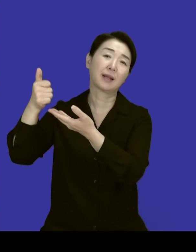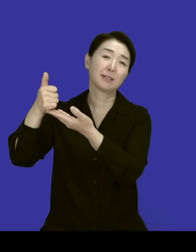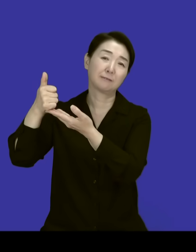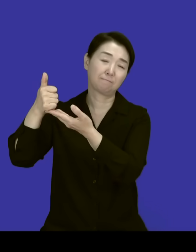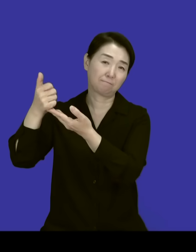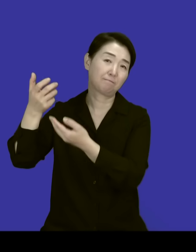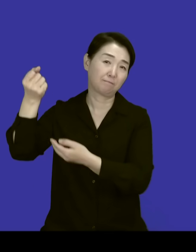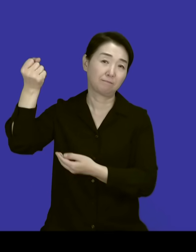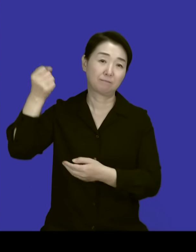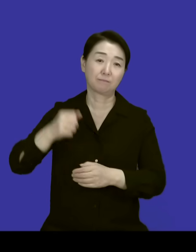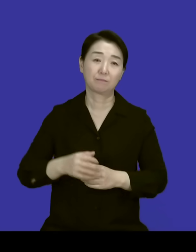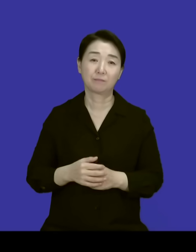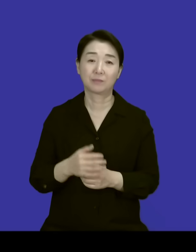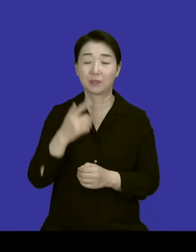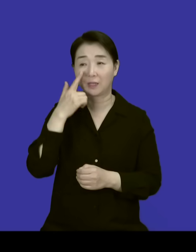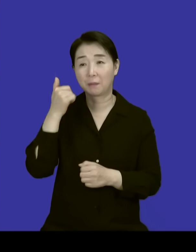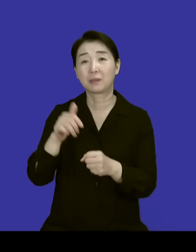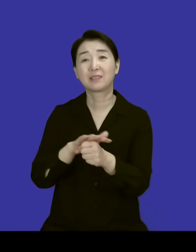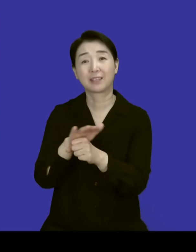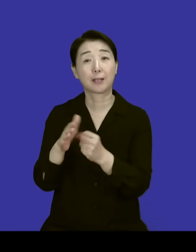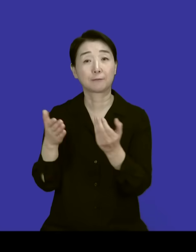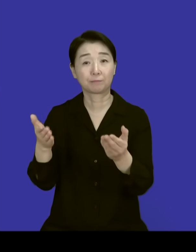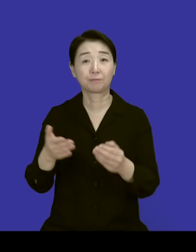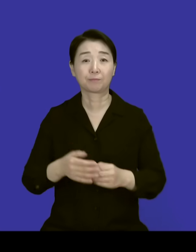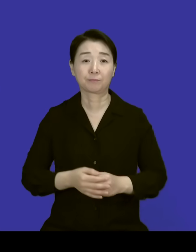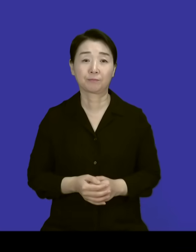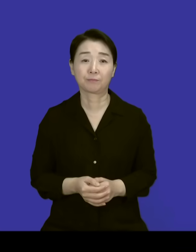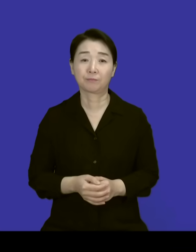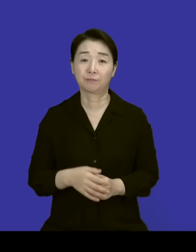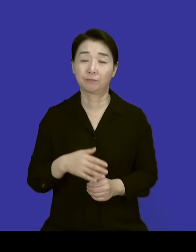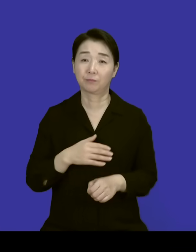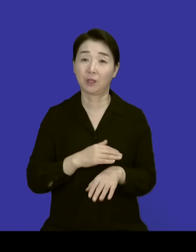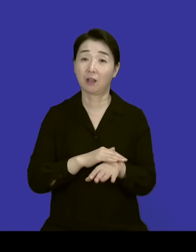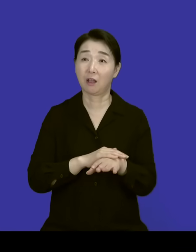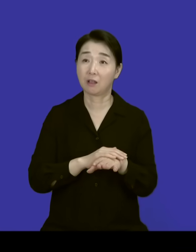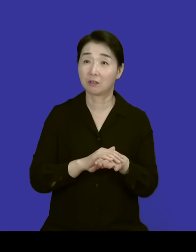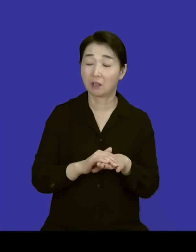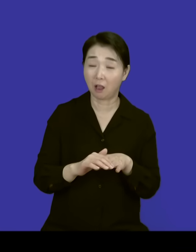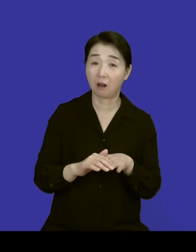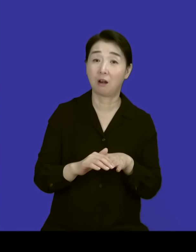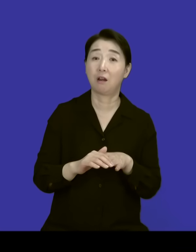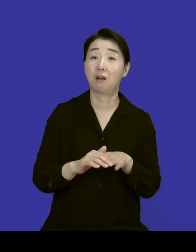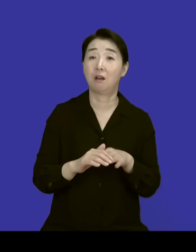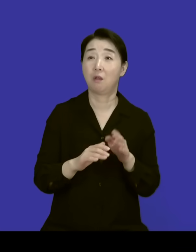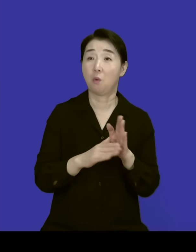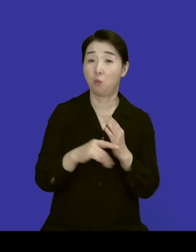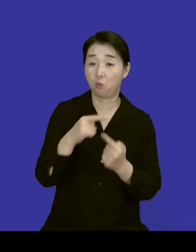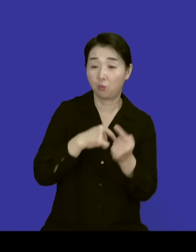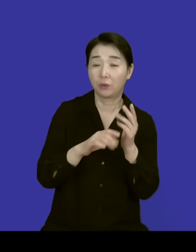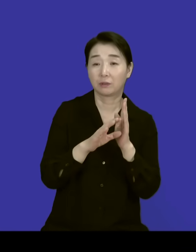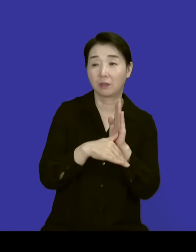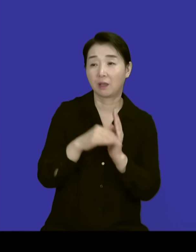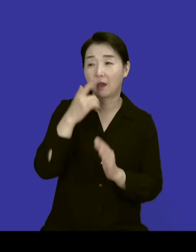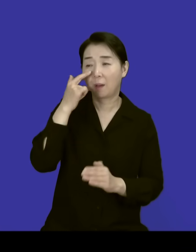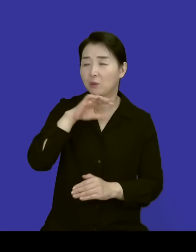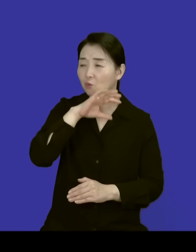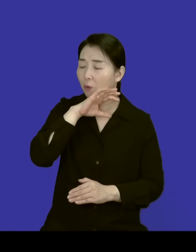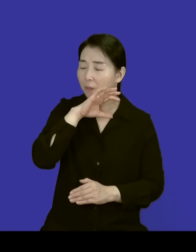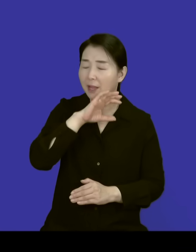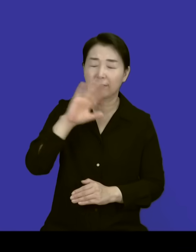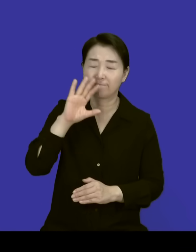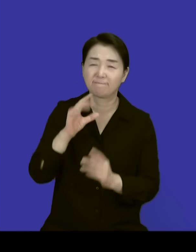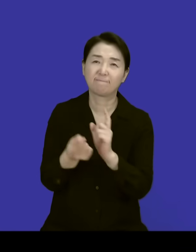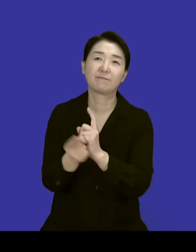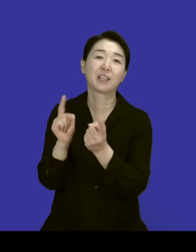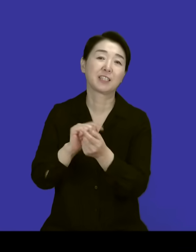거니까 사랑했죠 그 전에. 제가 잘 되고 나서부터 아버지 원망이 사랑으로 바뀌더라고요 저는. 예. 네.